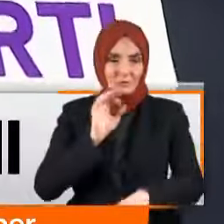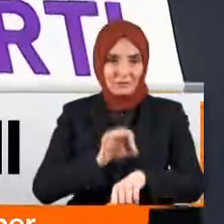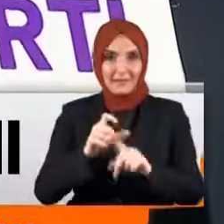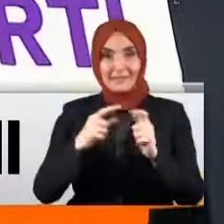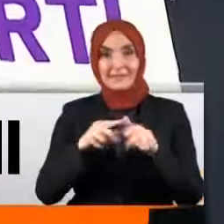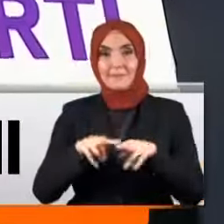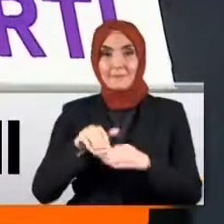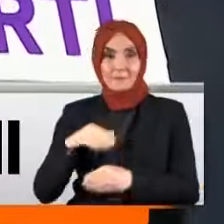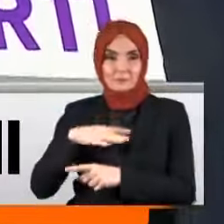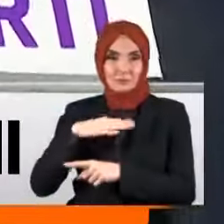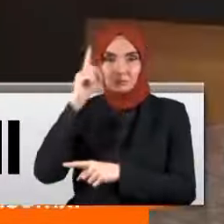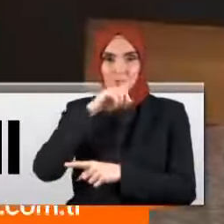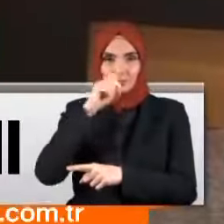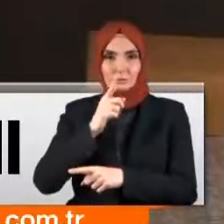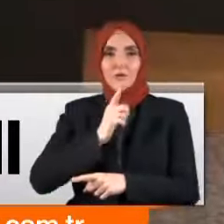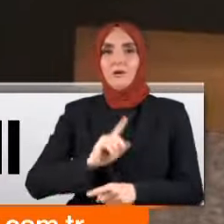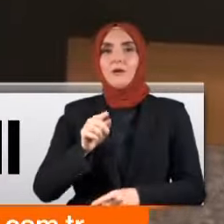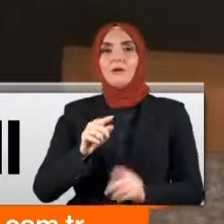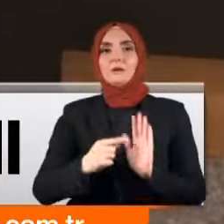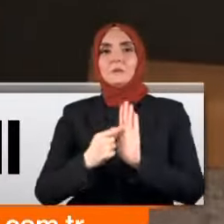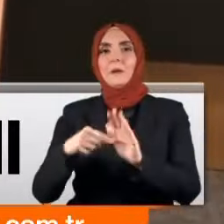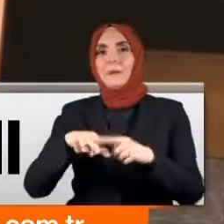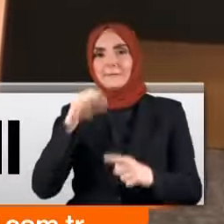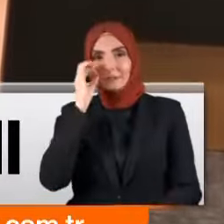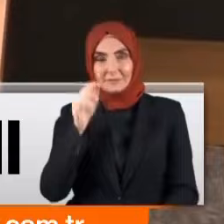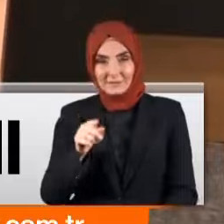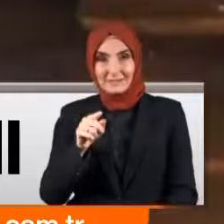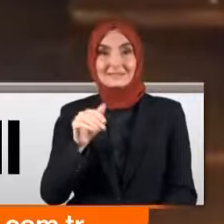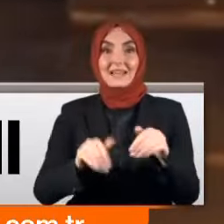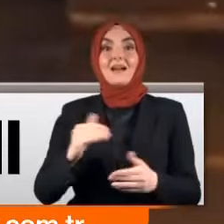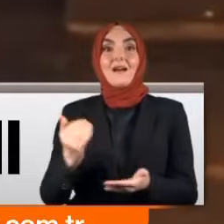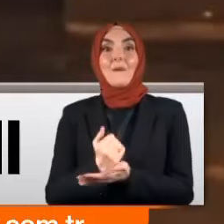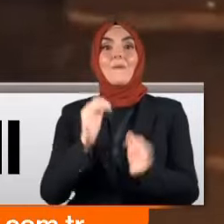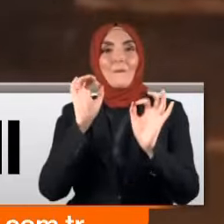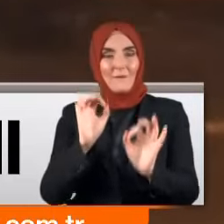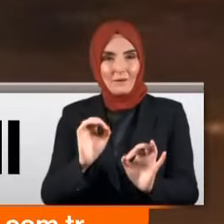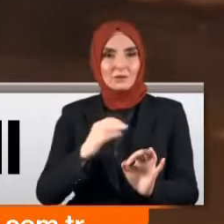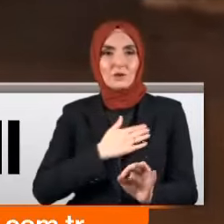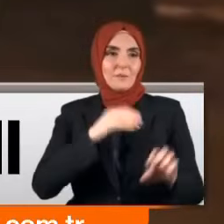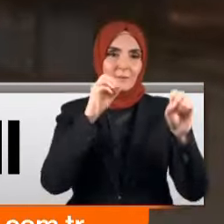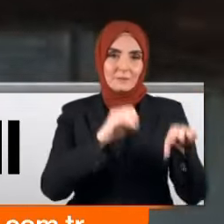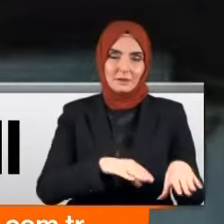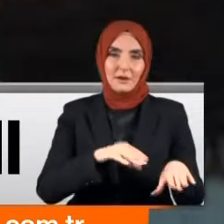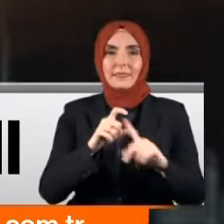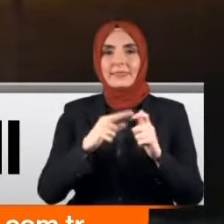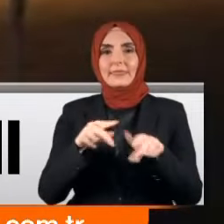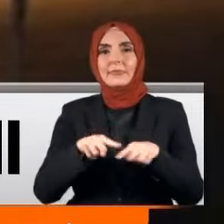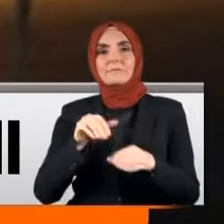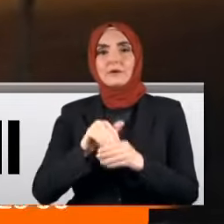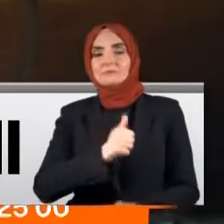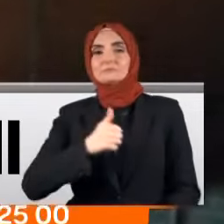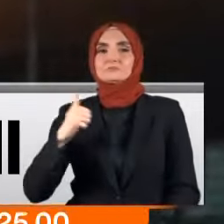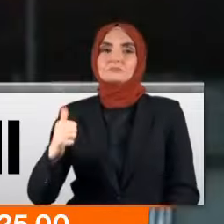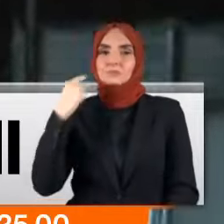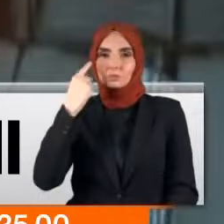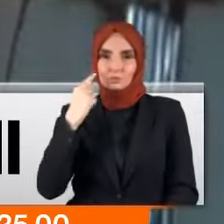Özer'in seçimi kazanması durumunda DEM Parti'ye geçeceği iddia edildi. Kulislere göre yol haritası hazır. Kandil'in yönlendirmesiyle